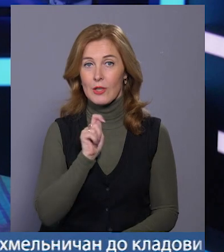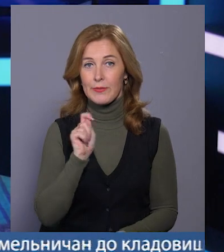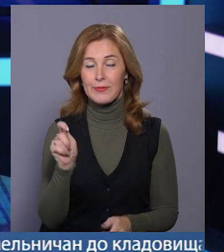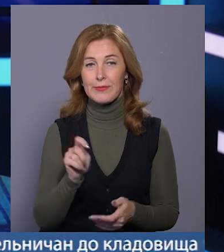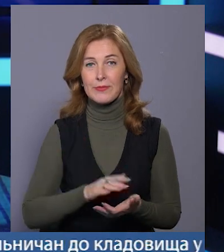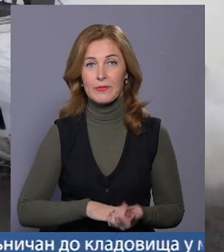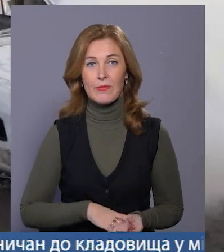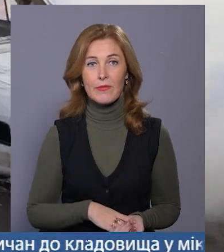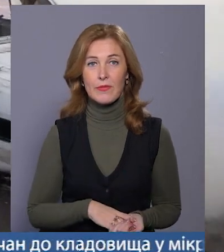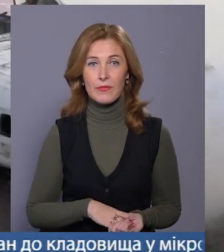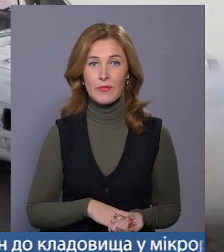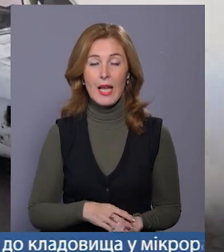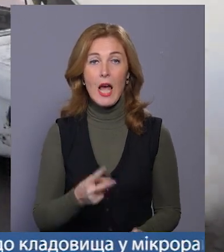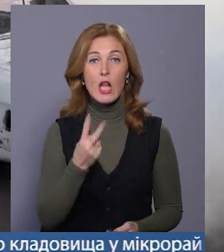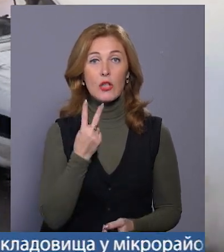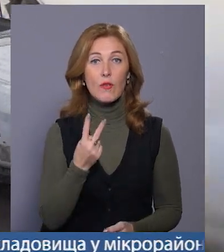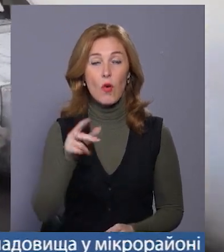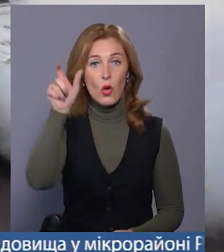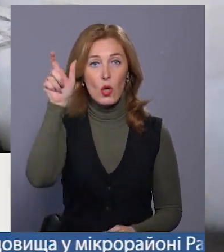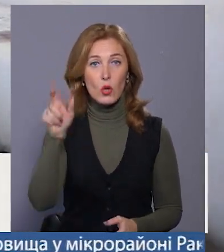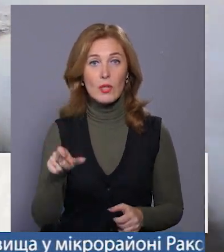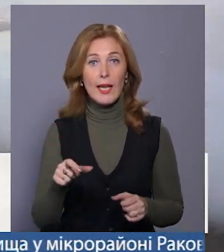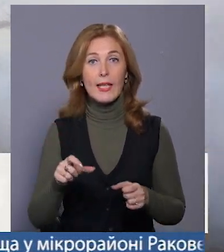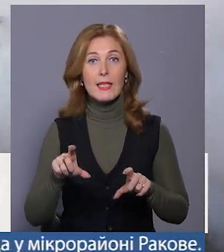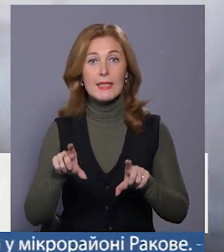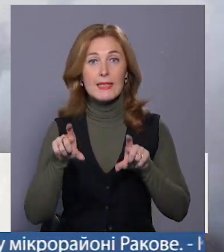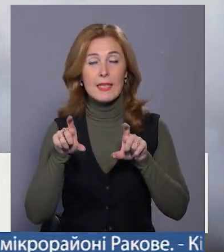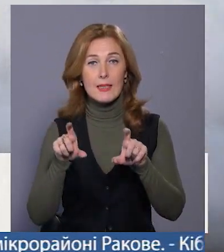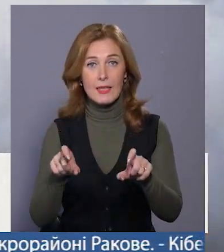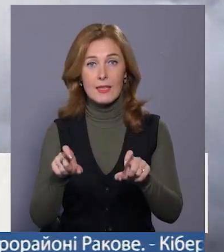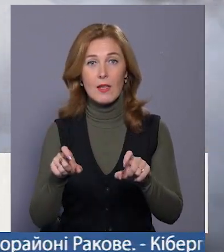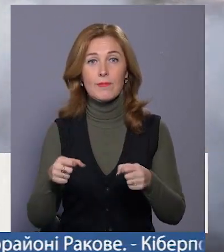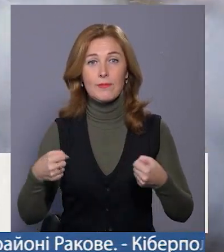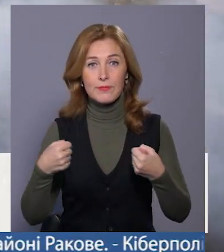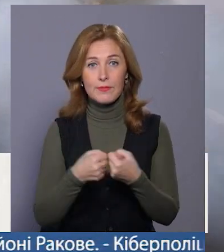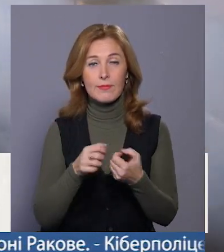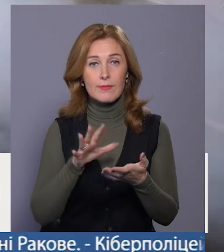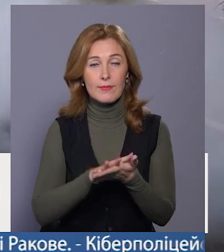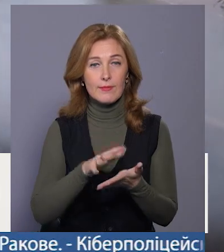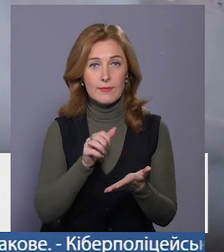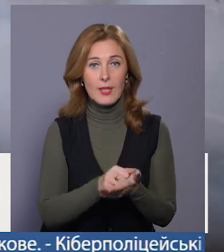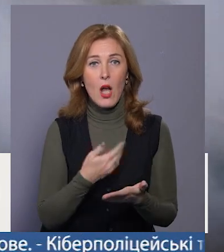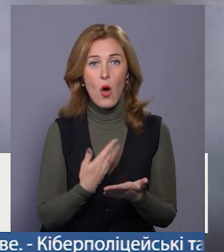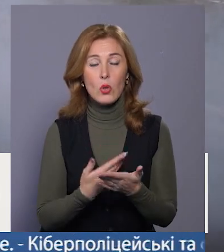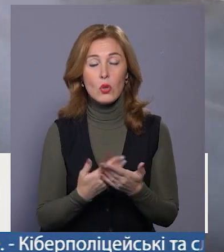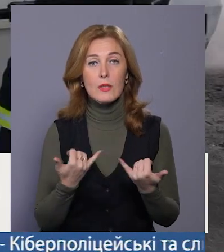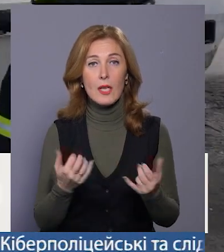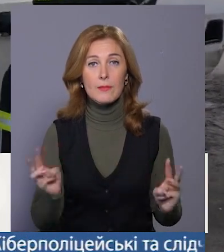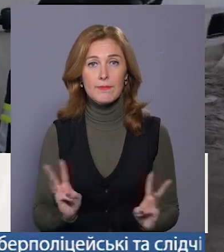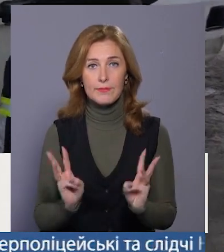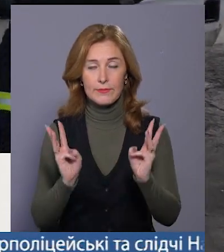Аріон. Двоє людей затисло у Лищатах понівеченої в аварії машини. Вона ось-ось спалахне.